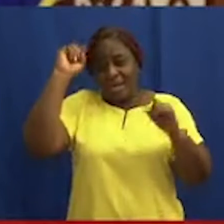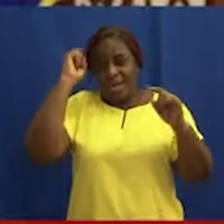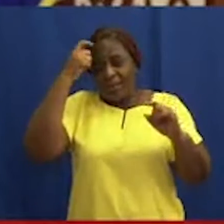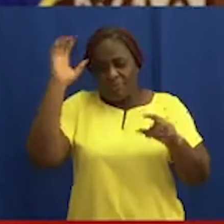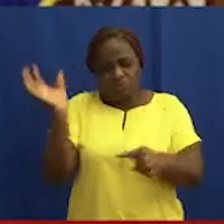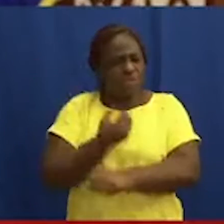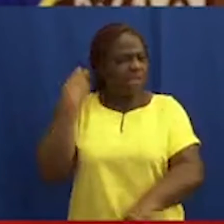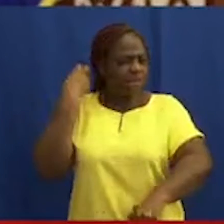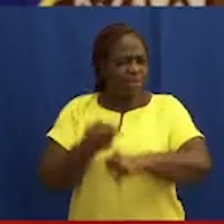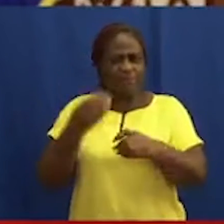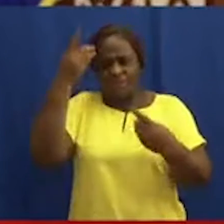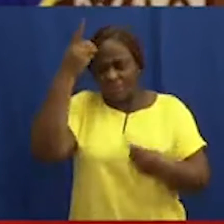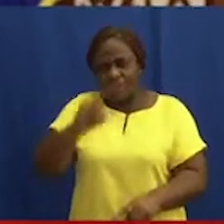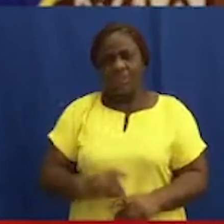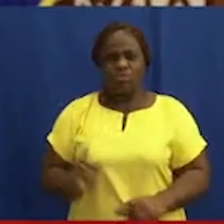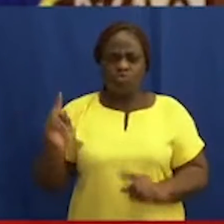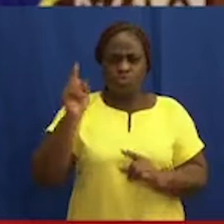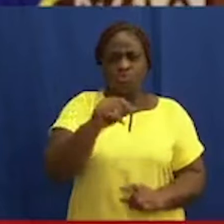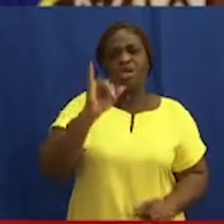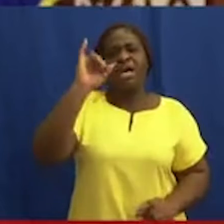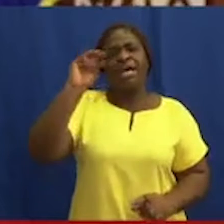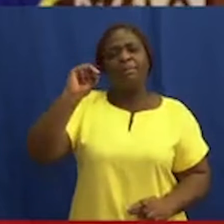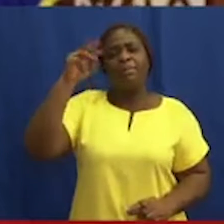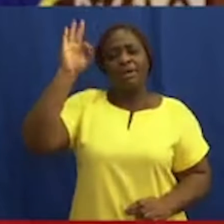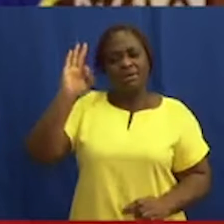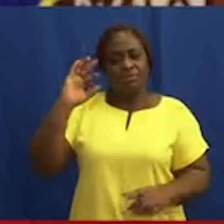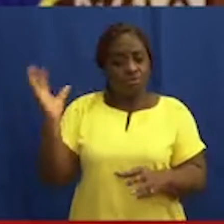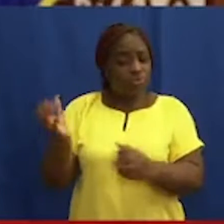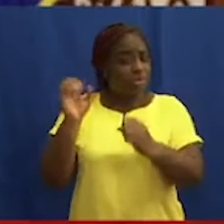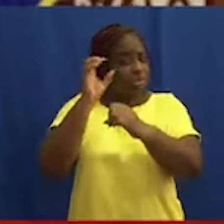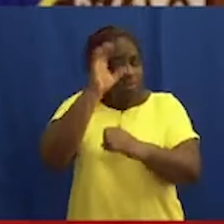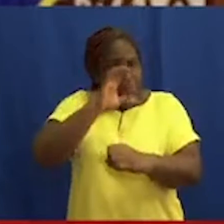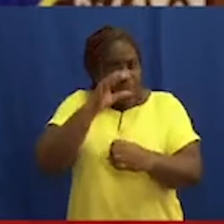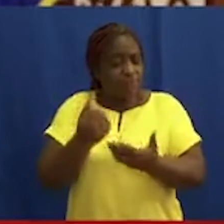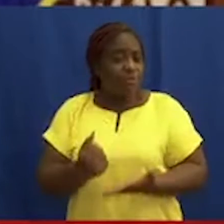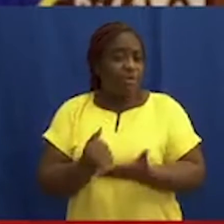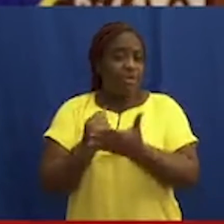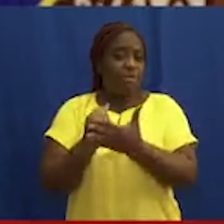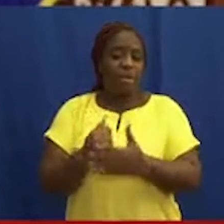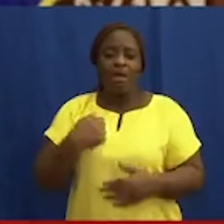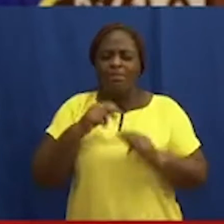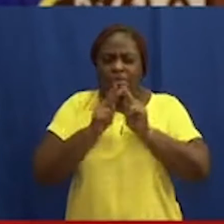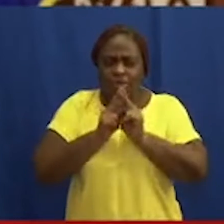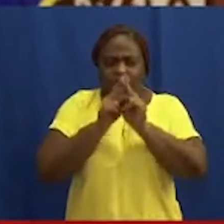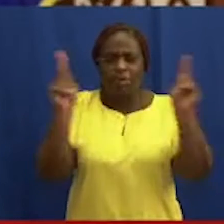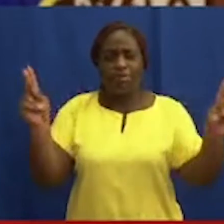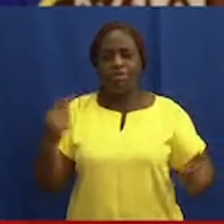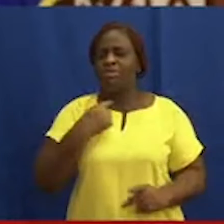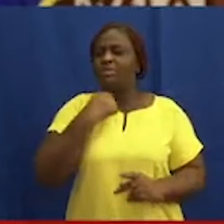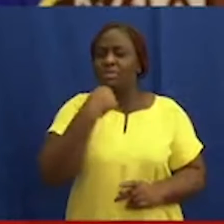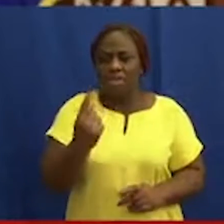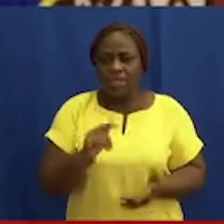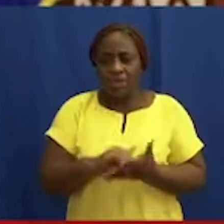lokaci ina kira ga al'umman ƙasa da su duba zuwan mu da muka yi gun IMF ta wani